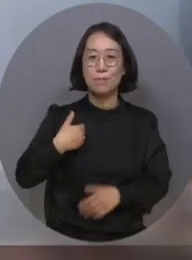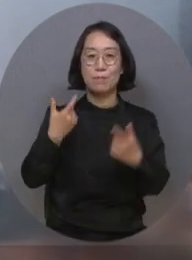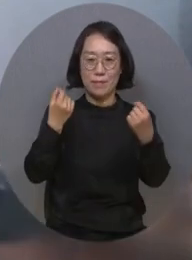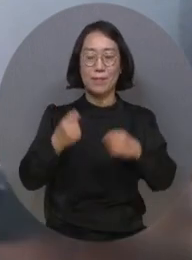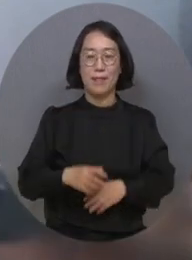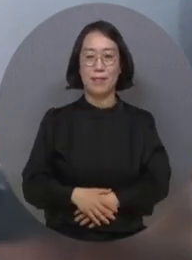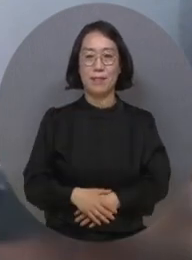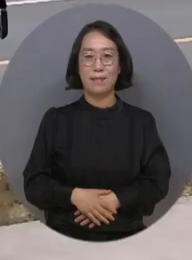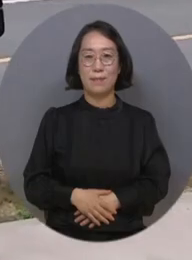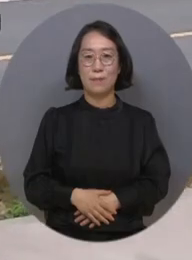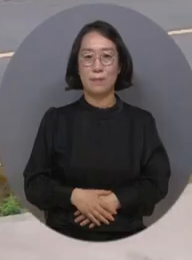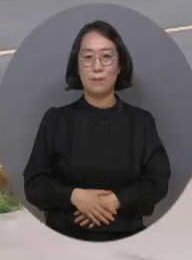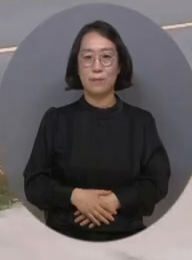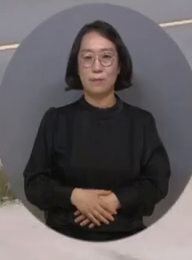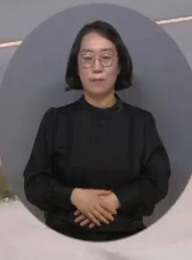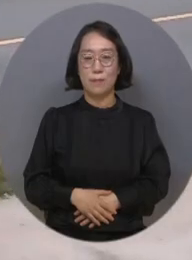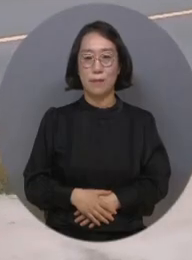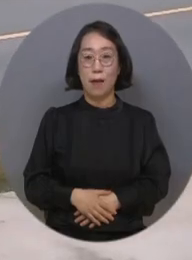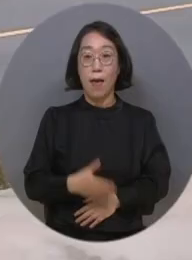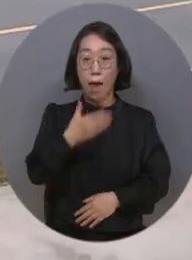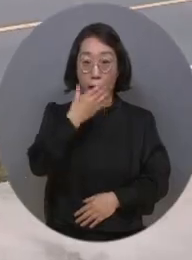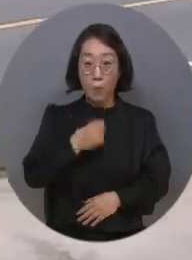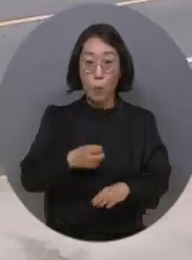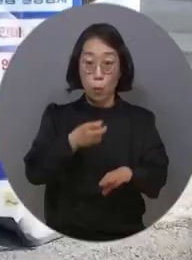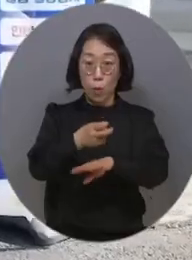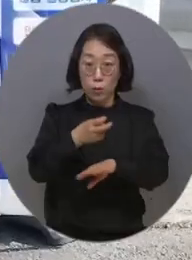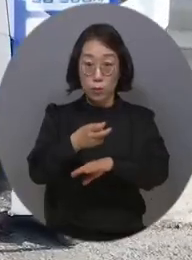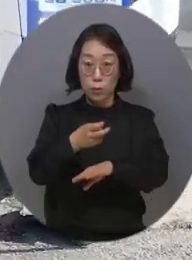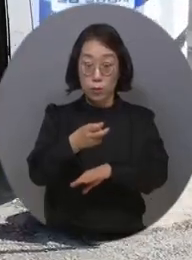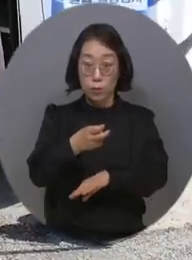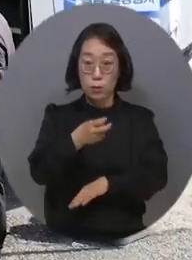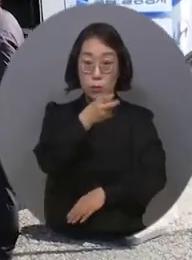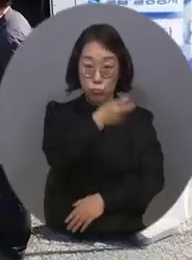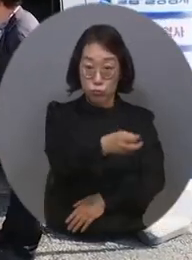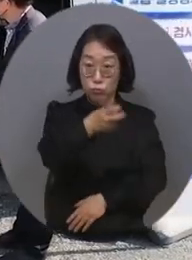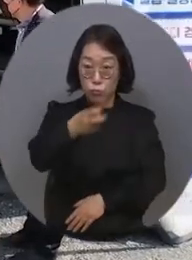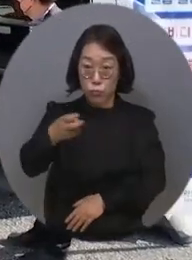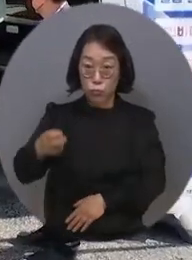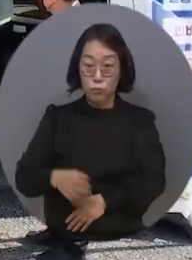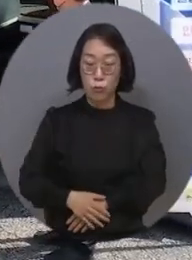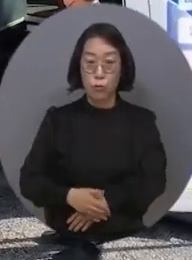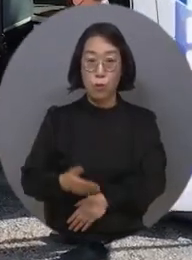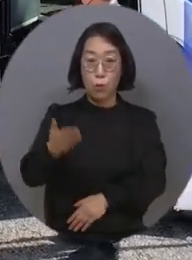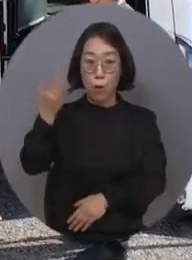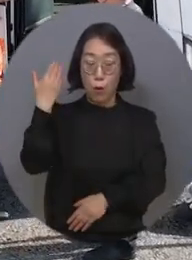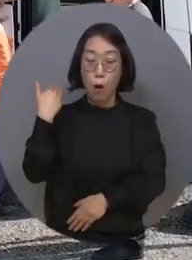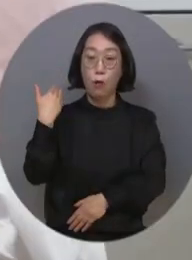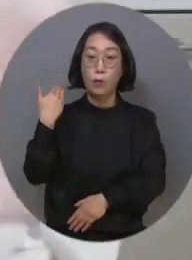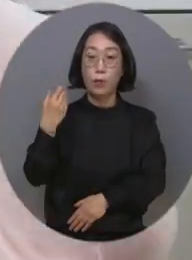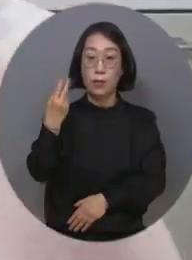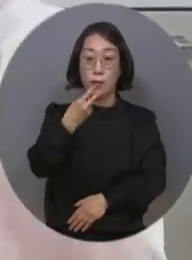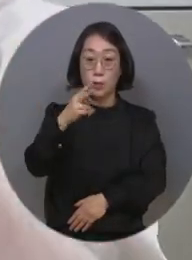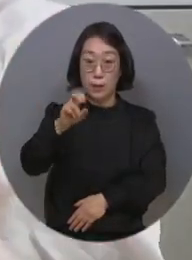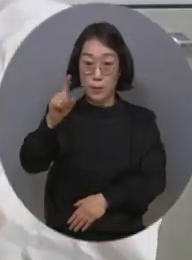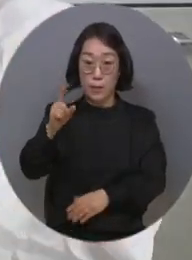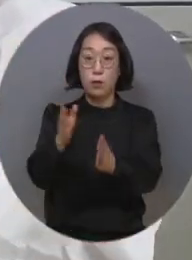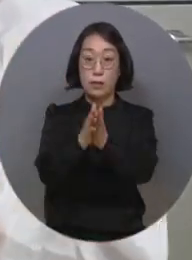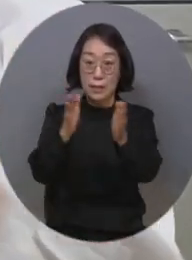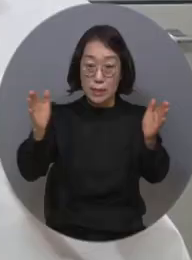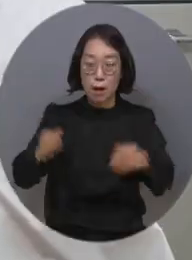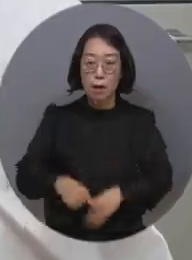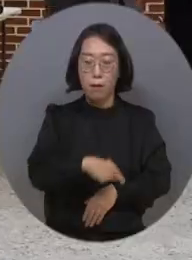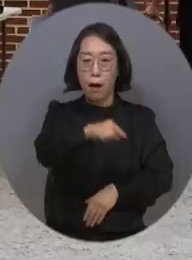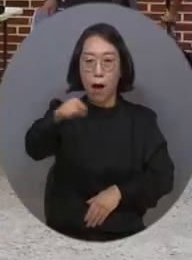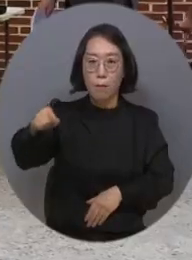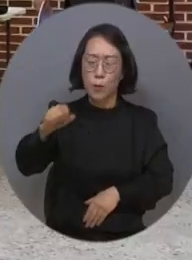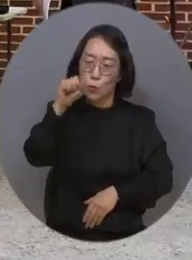같습니다. 찾아가는 전남 행복버스는 지난 2021년 8월부터 운행을 시작했으며 군민들의 높은